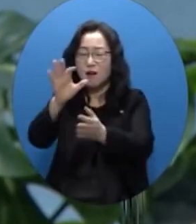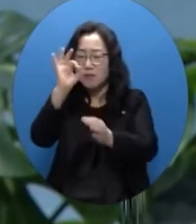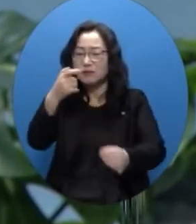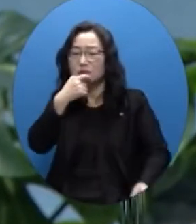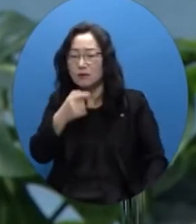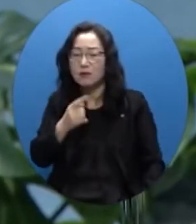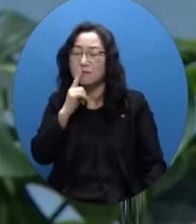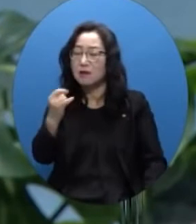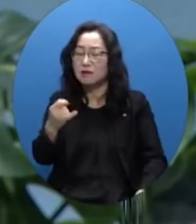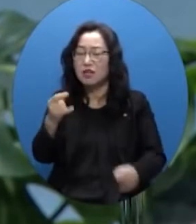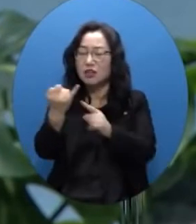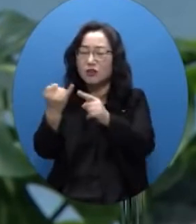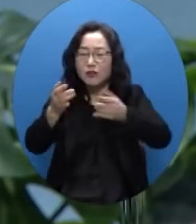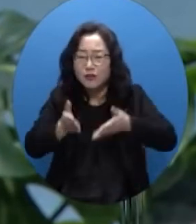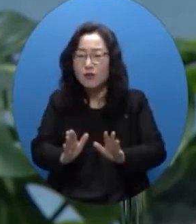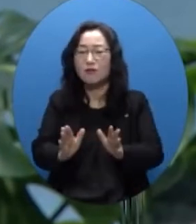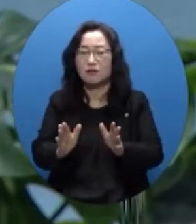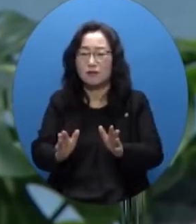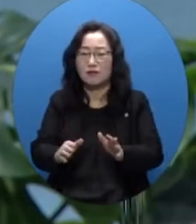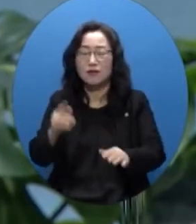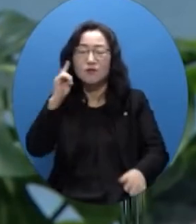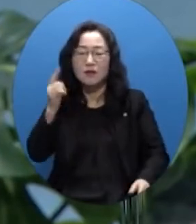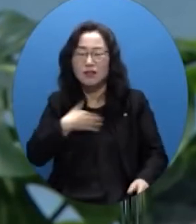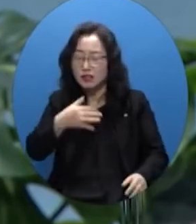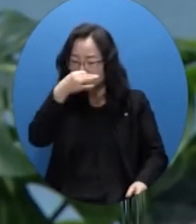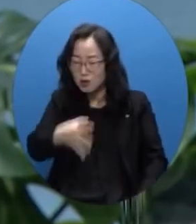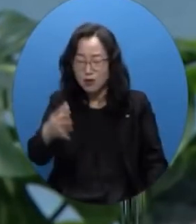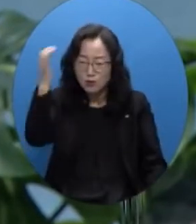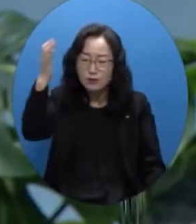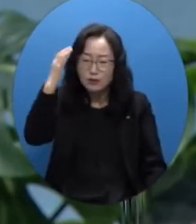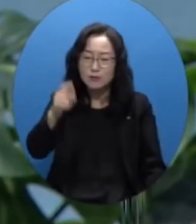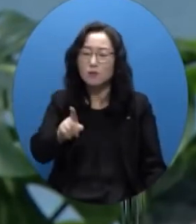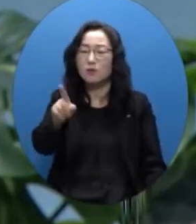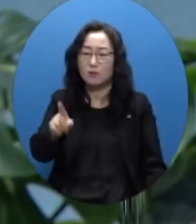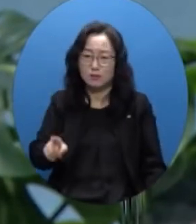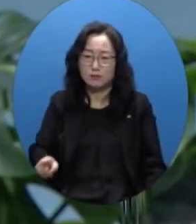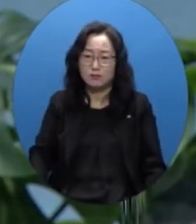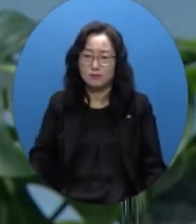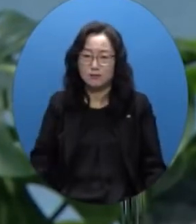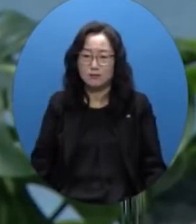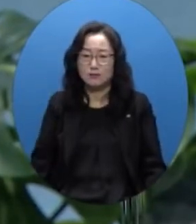그랬냐고 더 까지 따라서 왜 날 힘들게 하고 괴롭게 내고